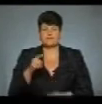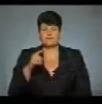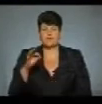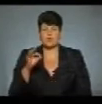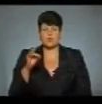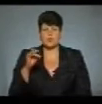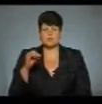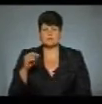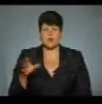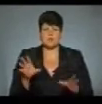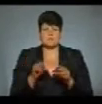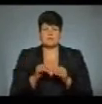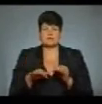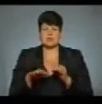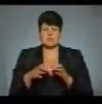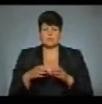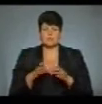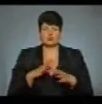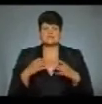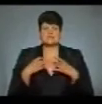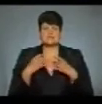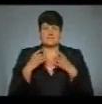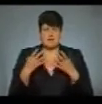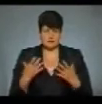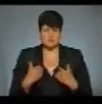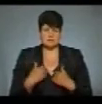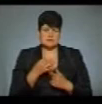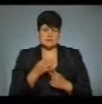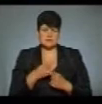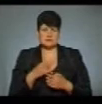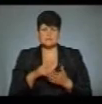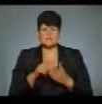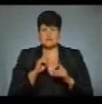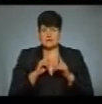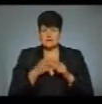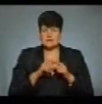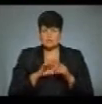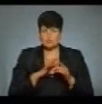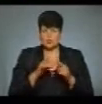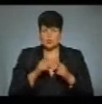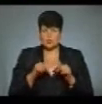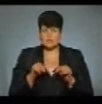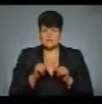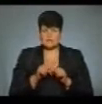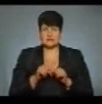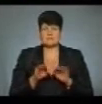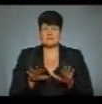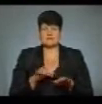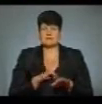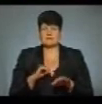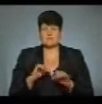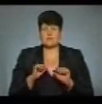об'єднаній територіальній громаді відбувалося свято. Як нам повідомили в міській раді, це було організовано саме органом місцевого самоврядування.